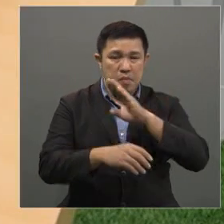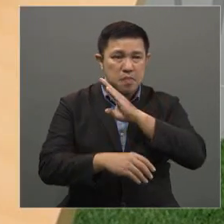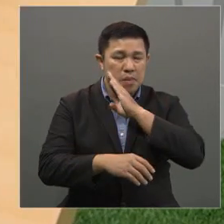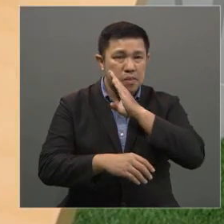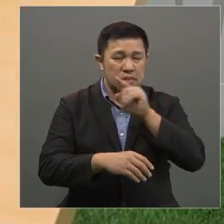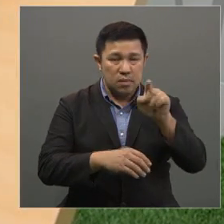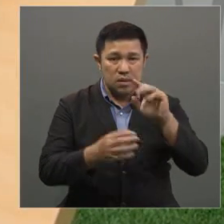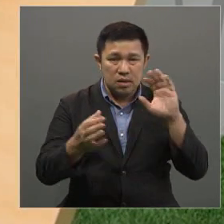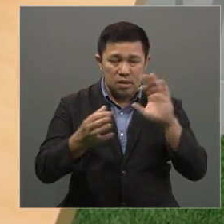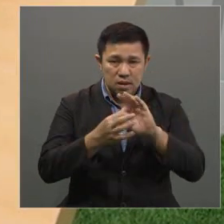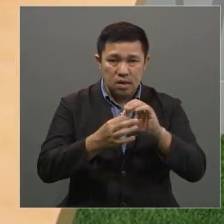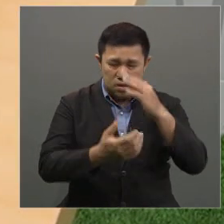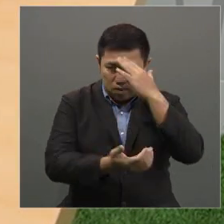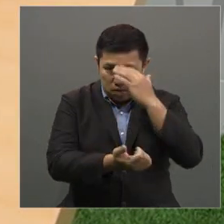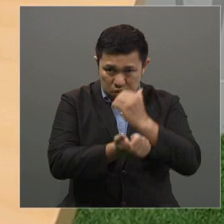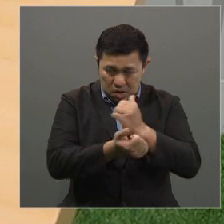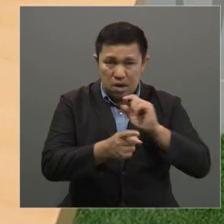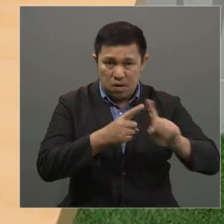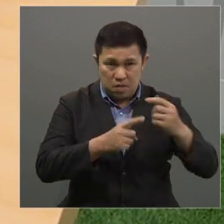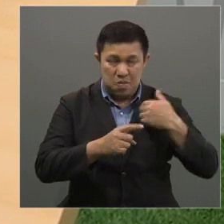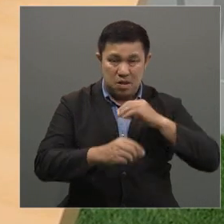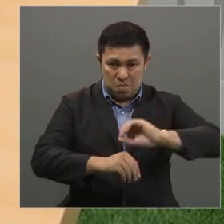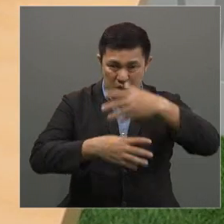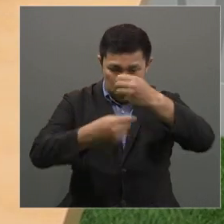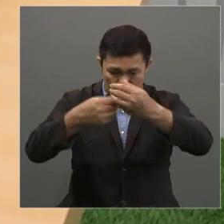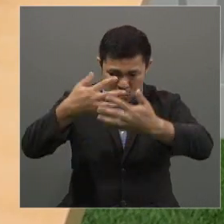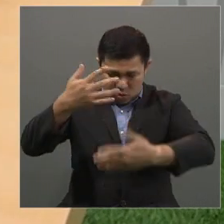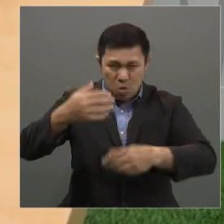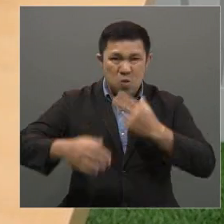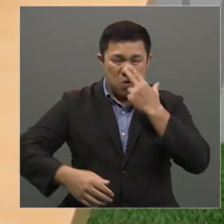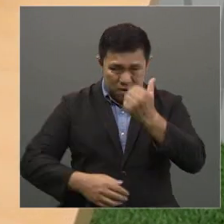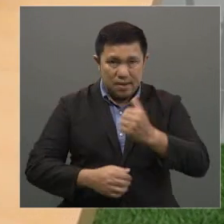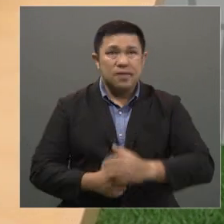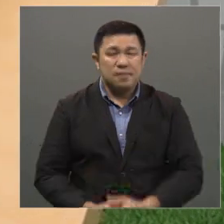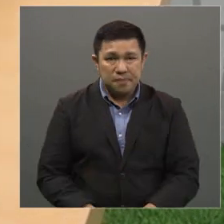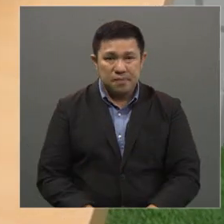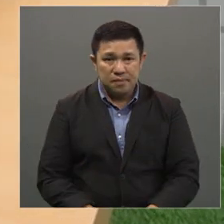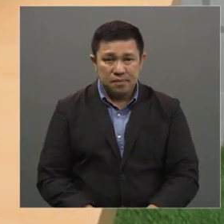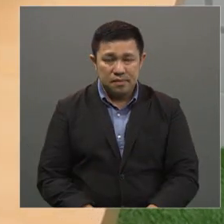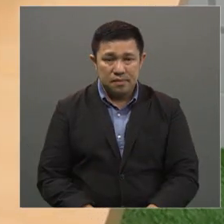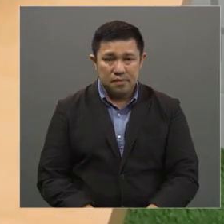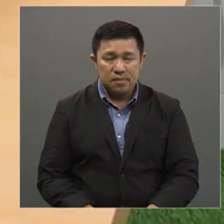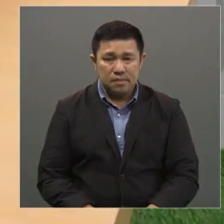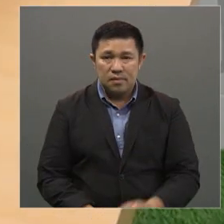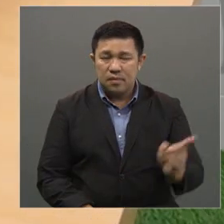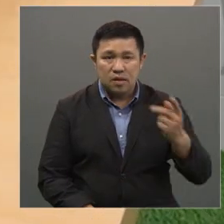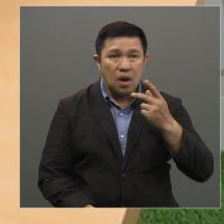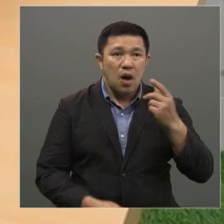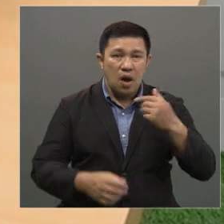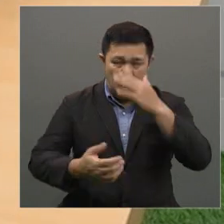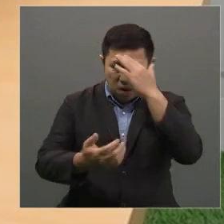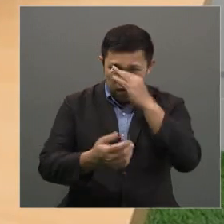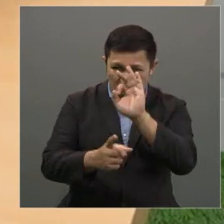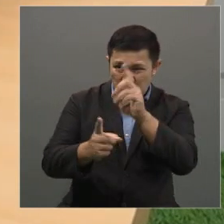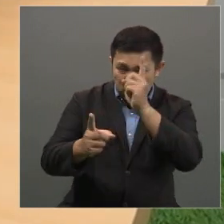ที่เกี่ยวข้องกับตำรวจเนี่ยขึ้นมาเยอะมากต้องดูดีๆนะคะบางทีของจริงก็มีแต่ของปลอมก็เยอะมากนะ